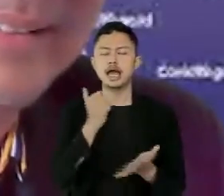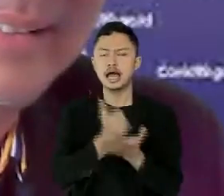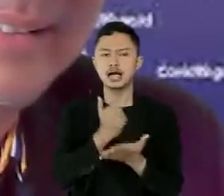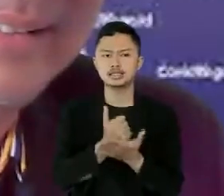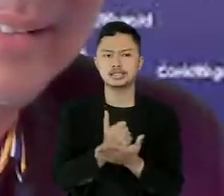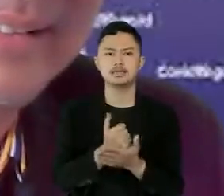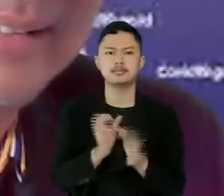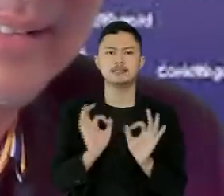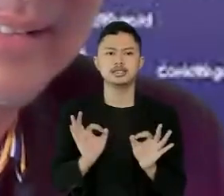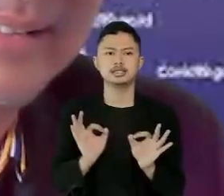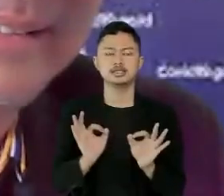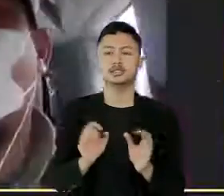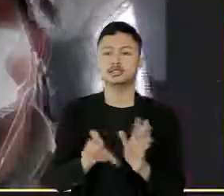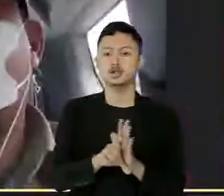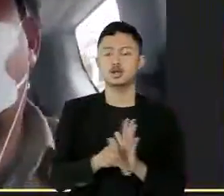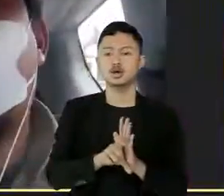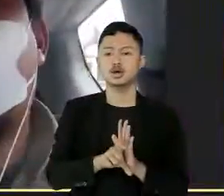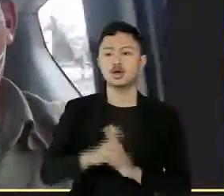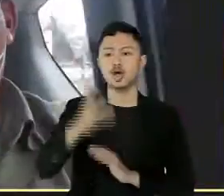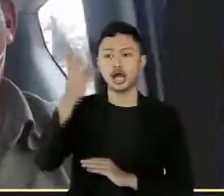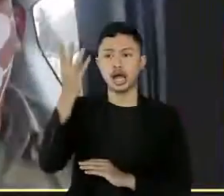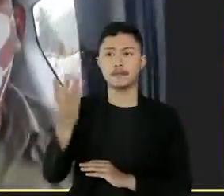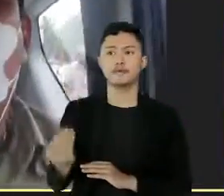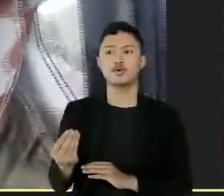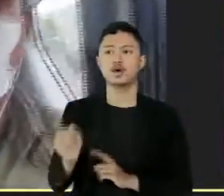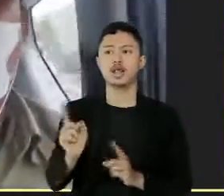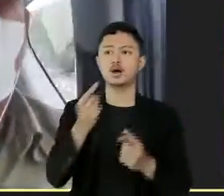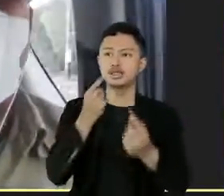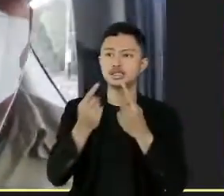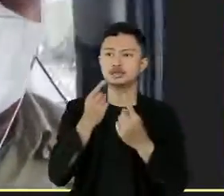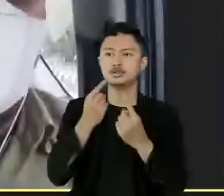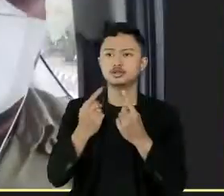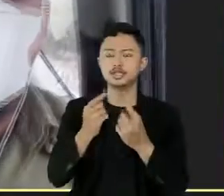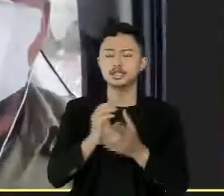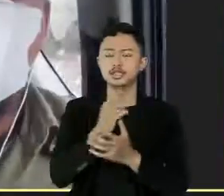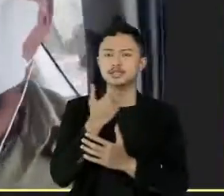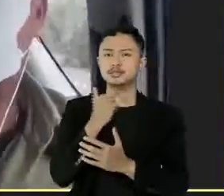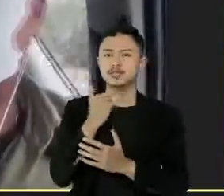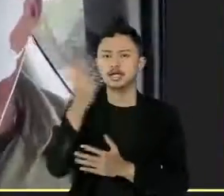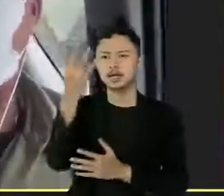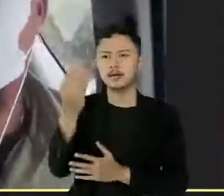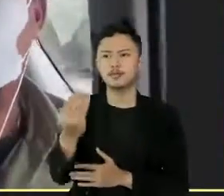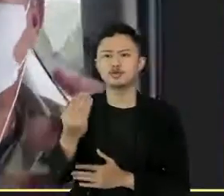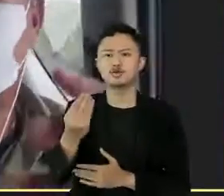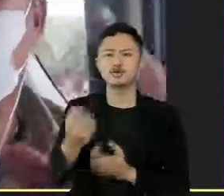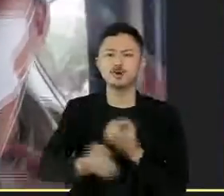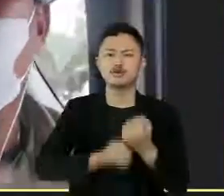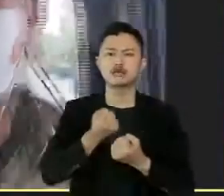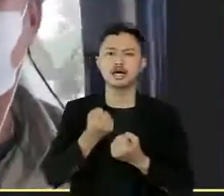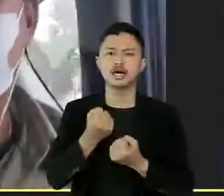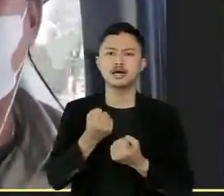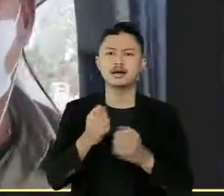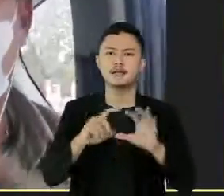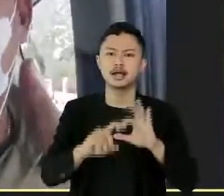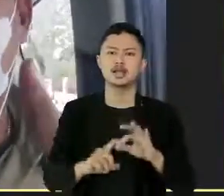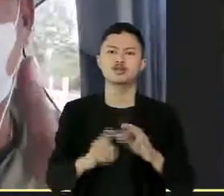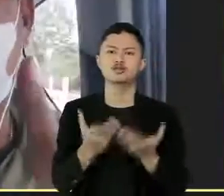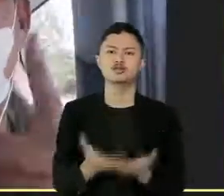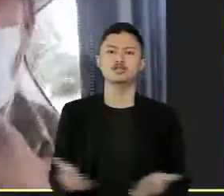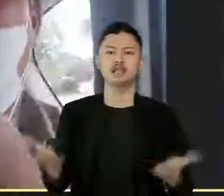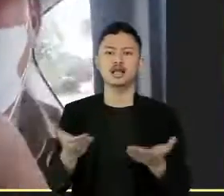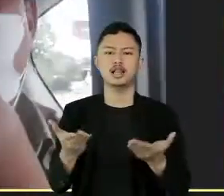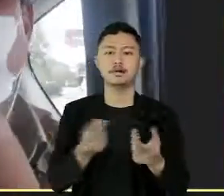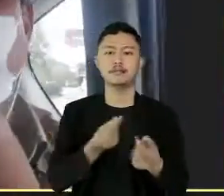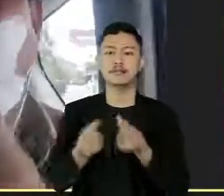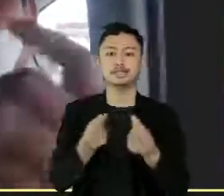aja lah. Artinya gini, desa ini kan kalau kita berbicara adalah social enterprise, bisnis berbasis sosial. Ini